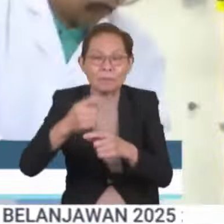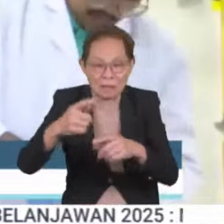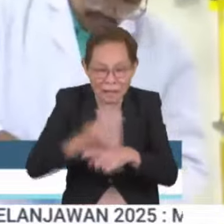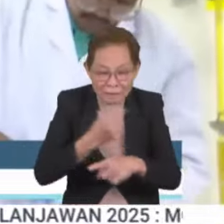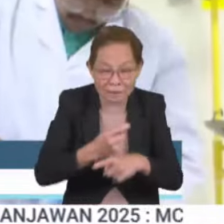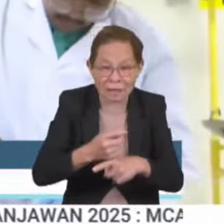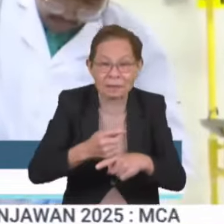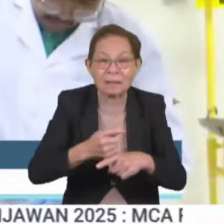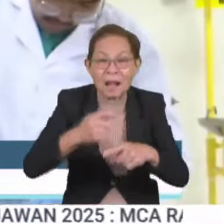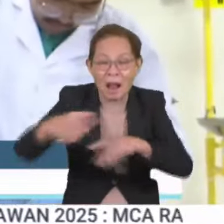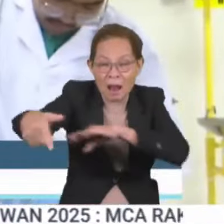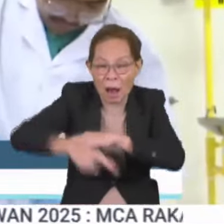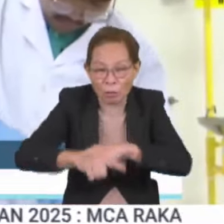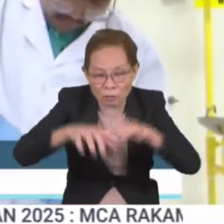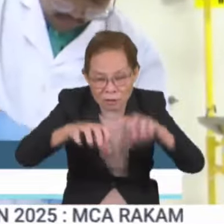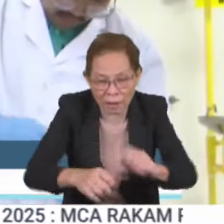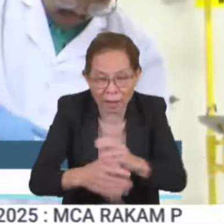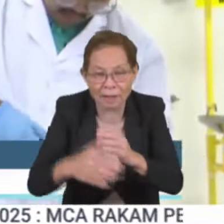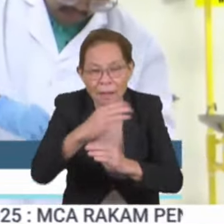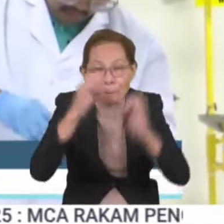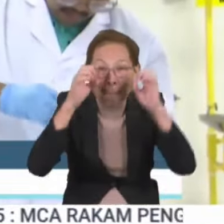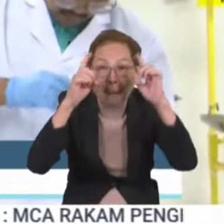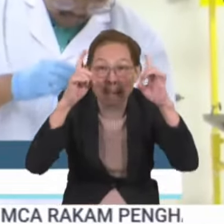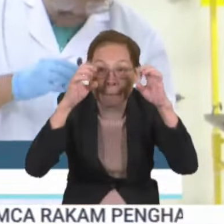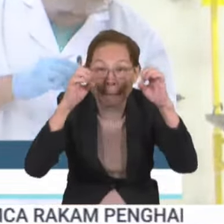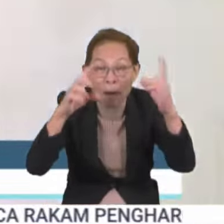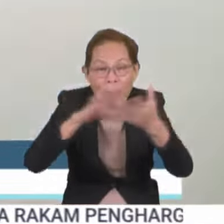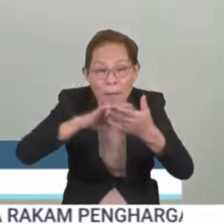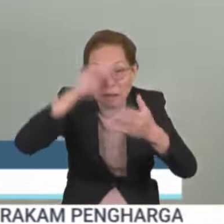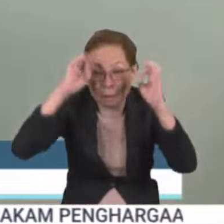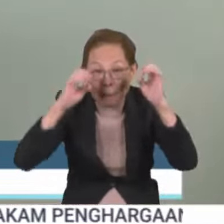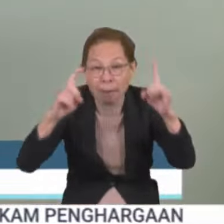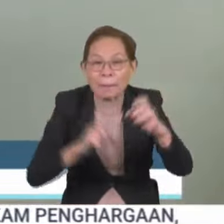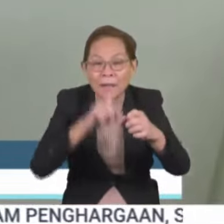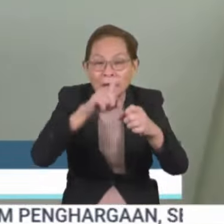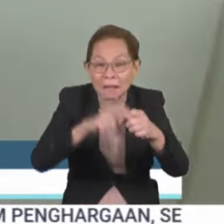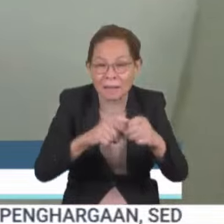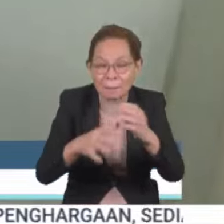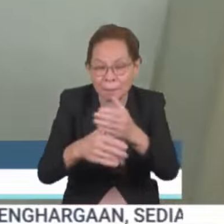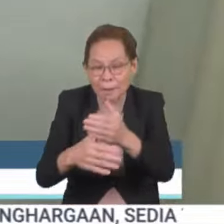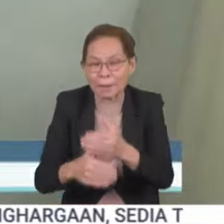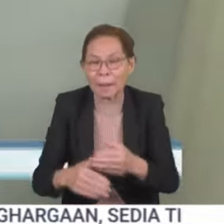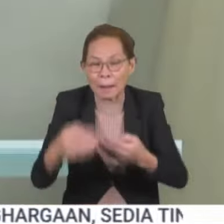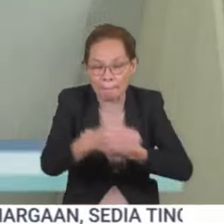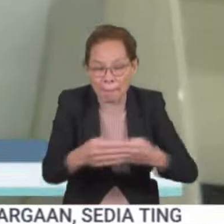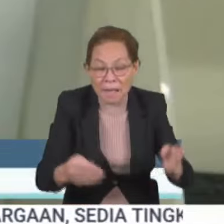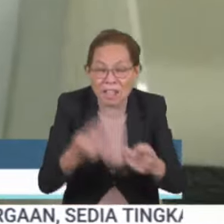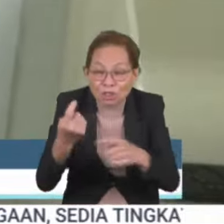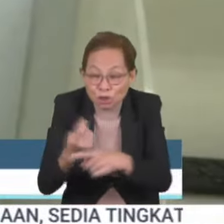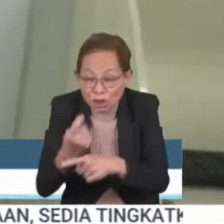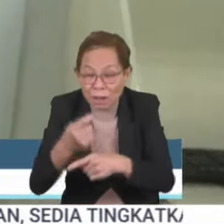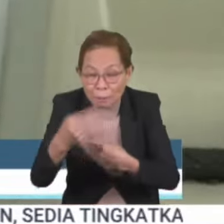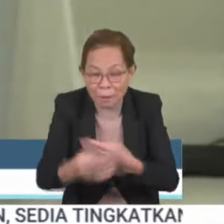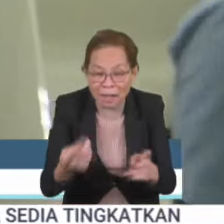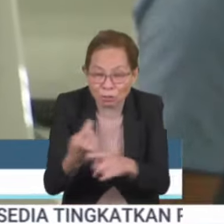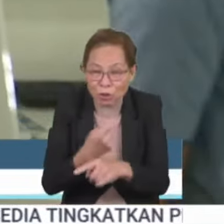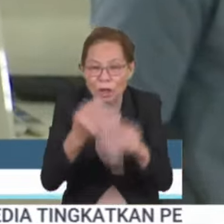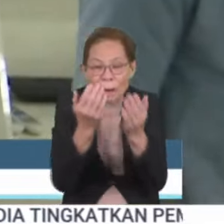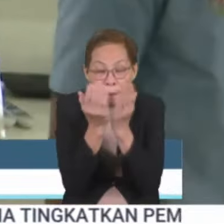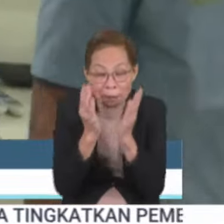ikan serta penyelidikan berkaitan perikanan. Di bilik simulator ini, pelajar berpeluang